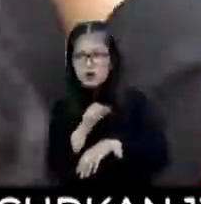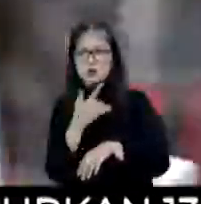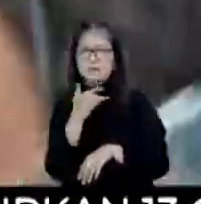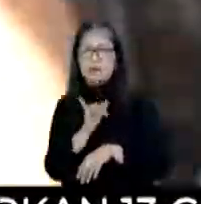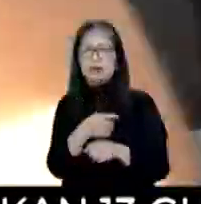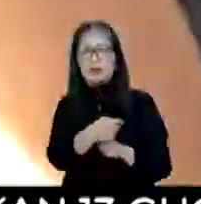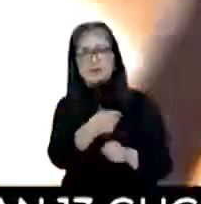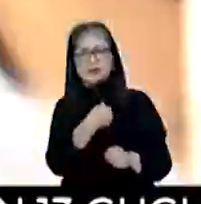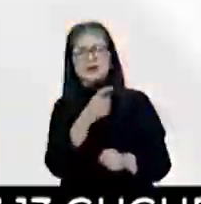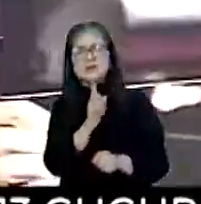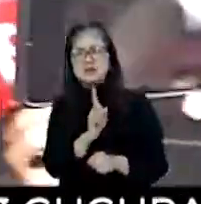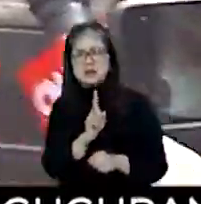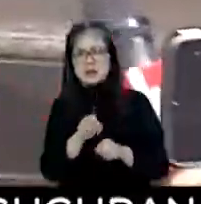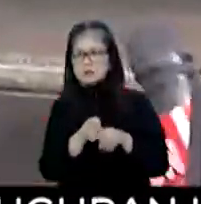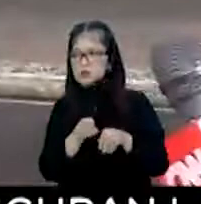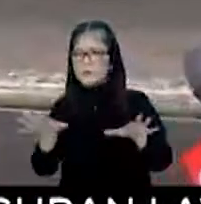tidak disebarluaskan.